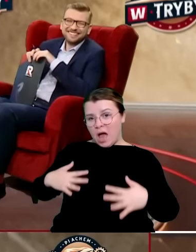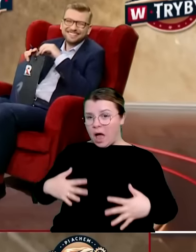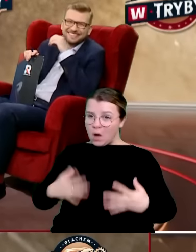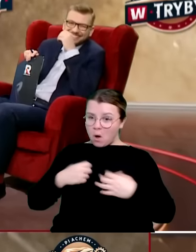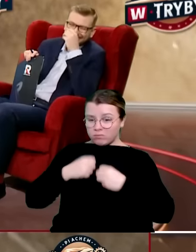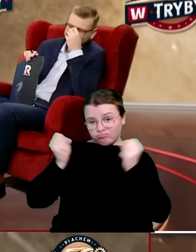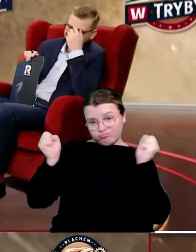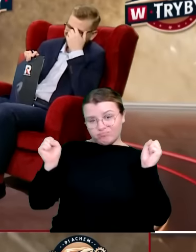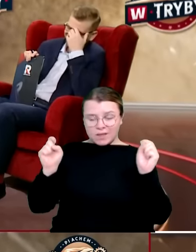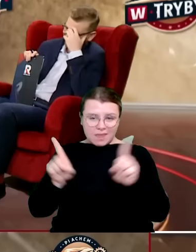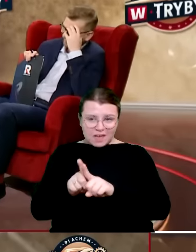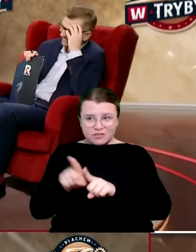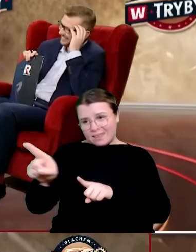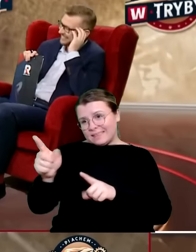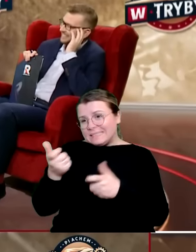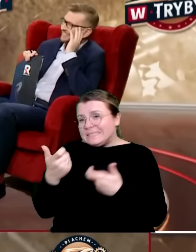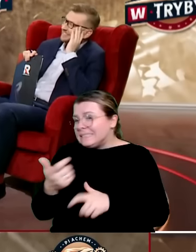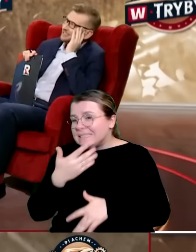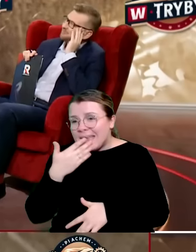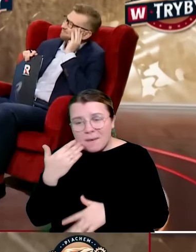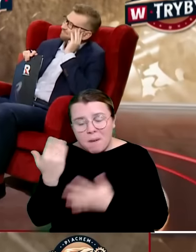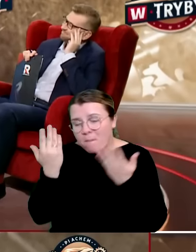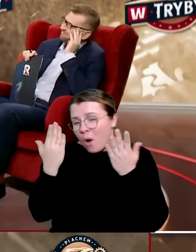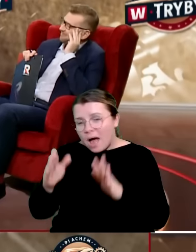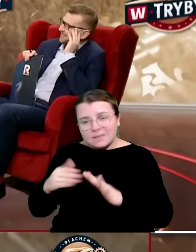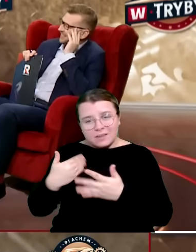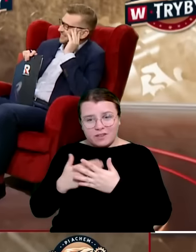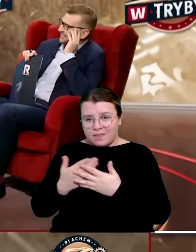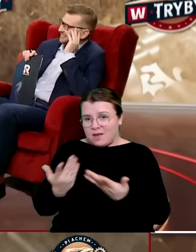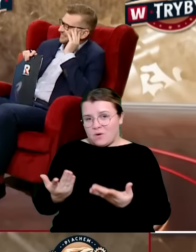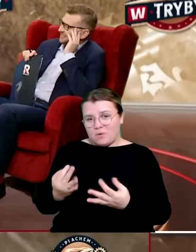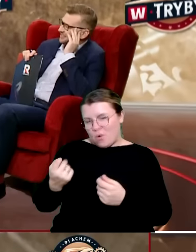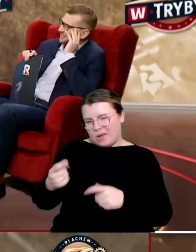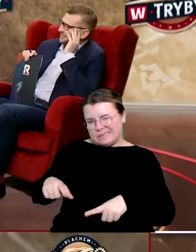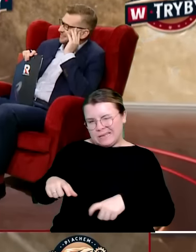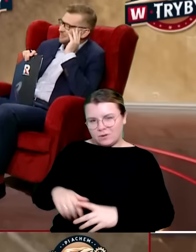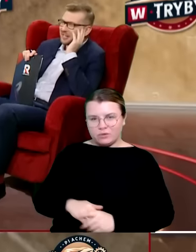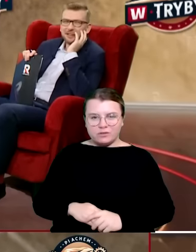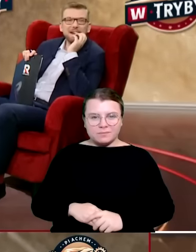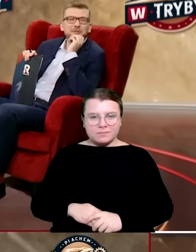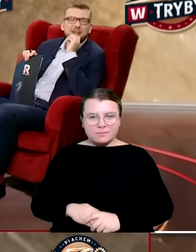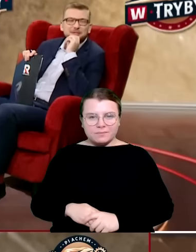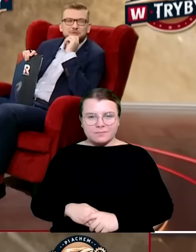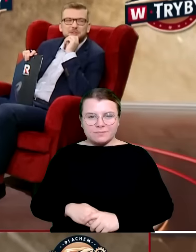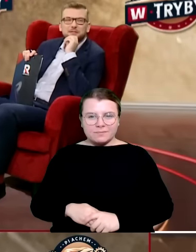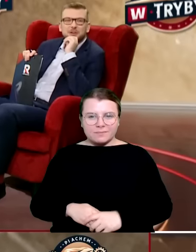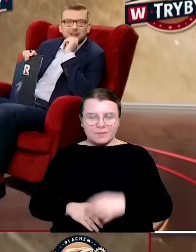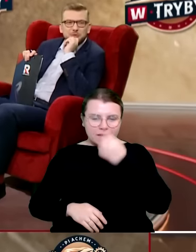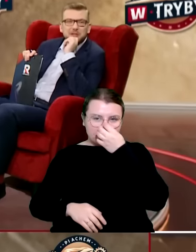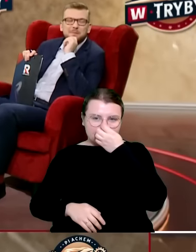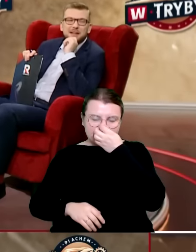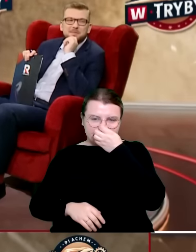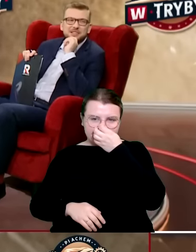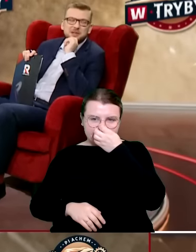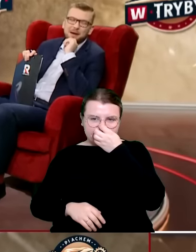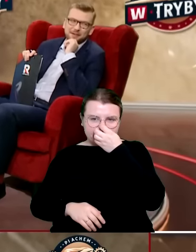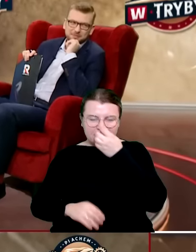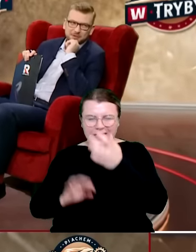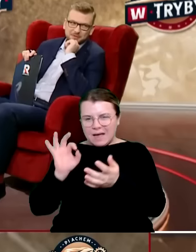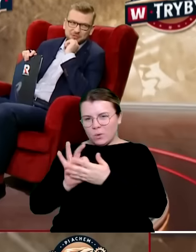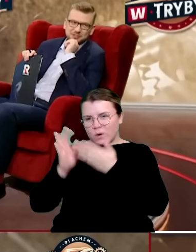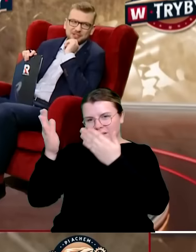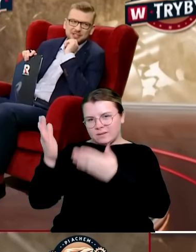masz wdzięków, to nie masz co pokazywać. Proste. Może, no, już no, nie fantazjujmy. Nie, to akurat... W wykonaniu tej pani